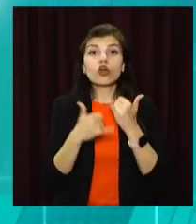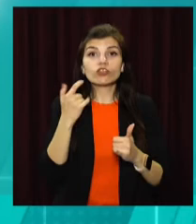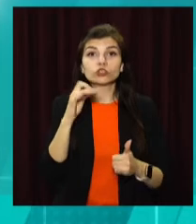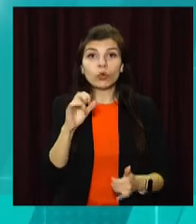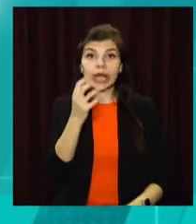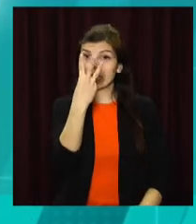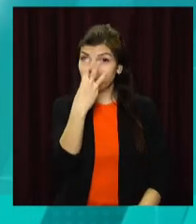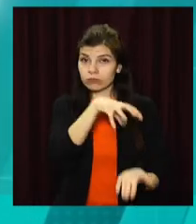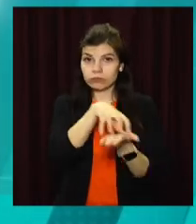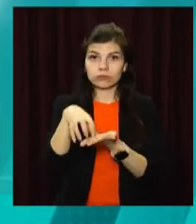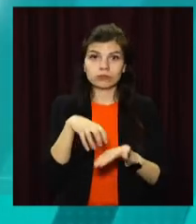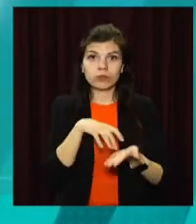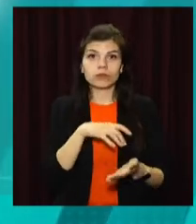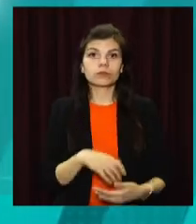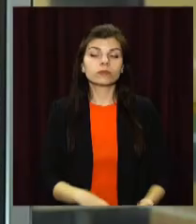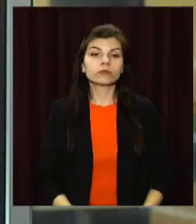3 регіони.